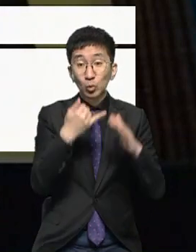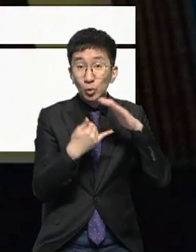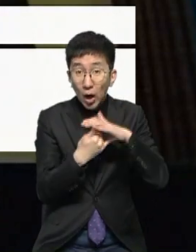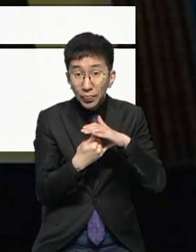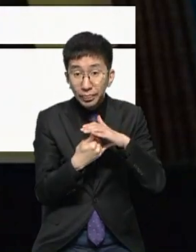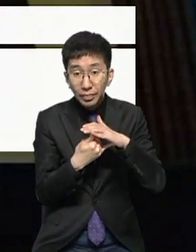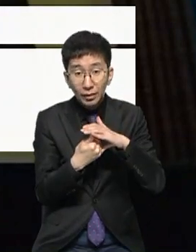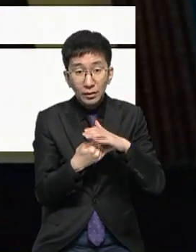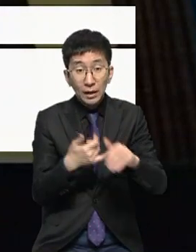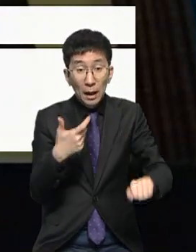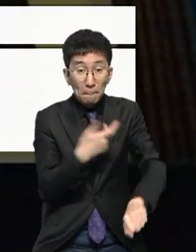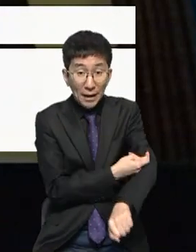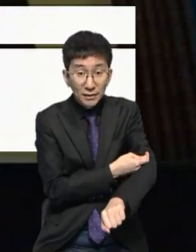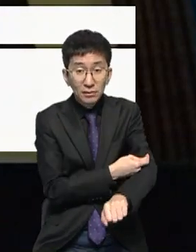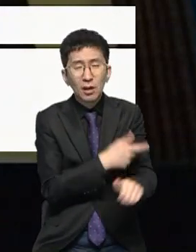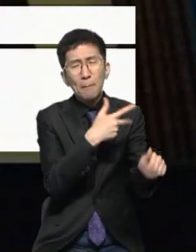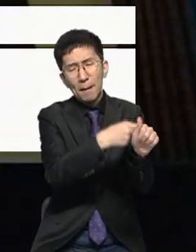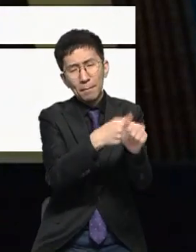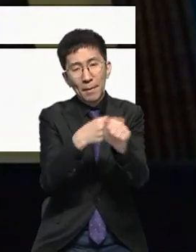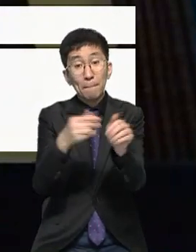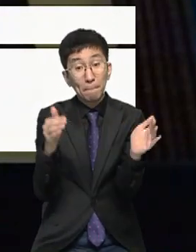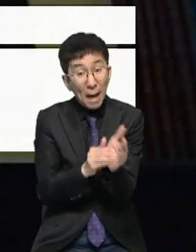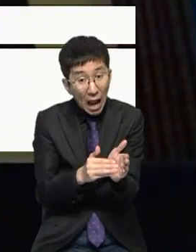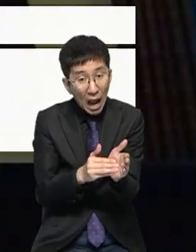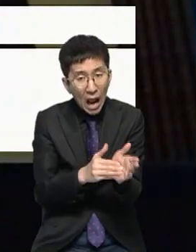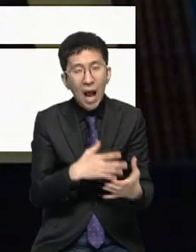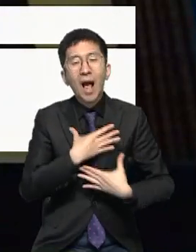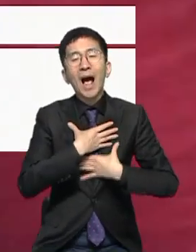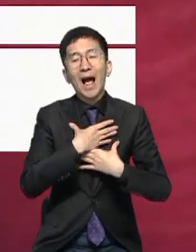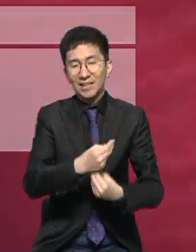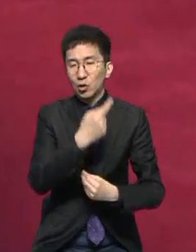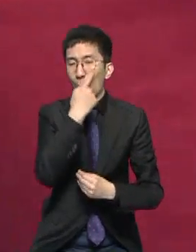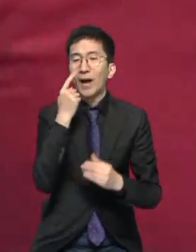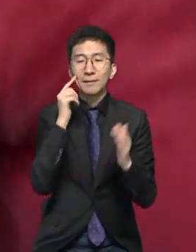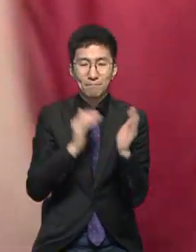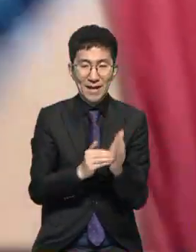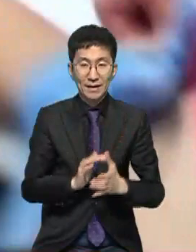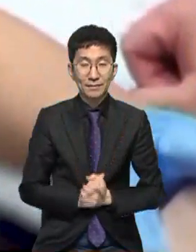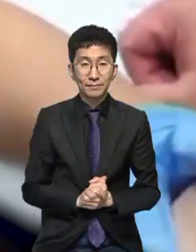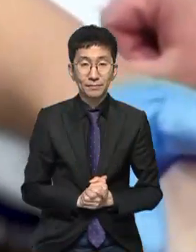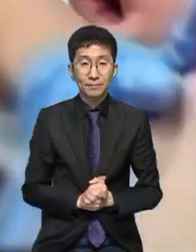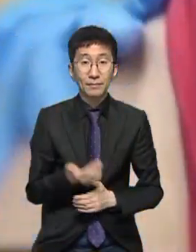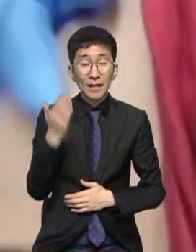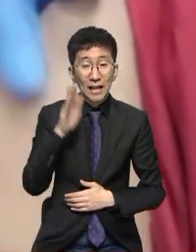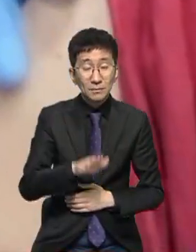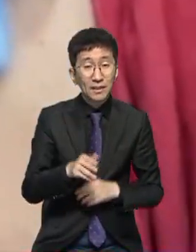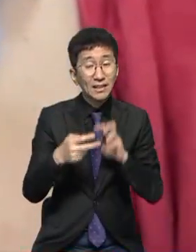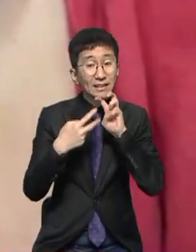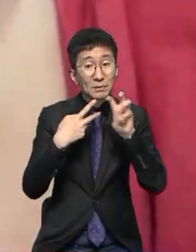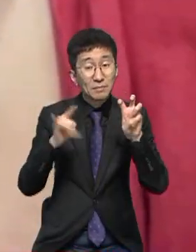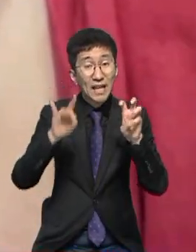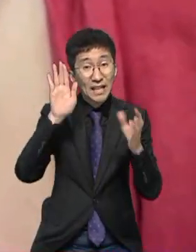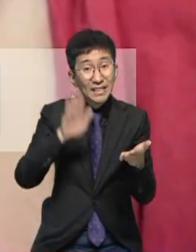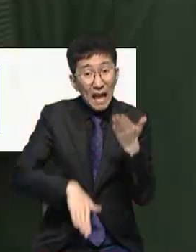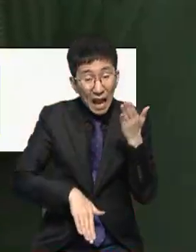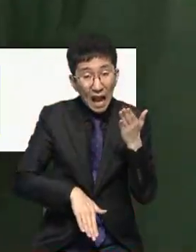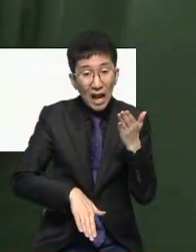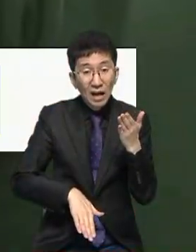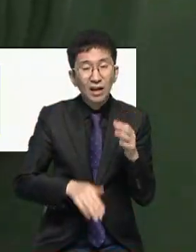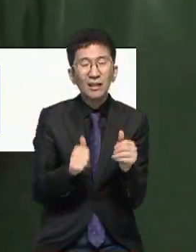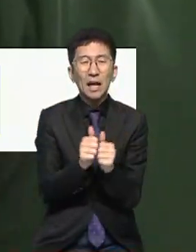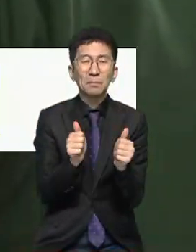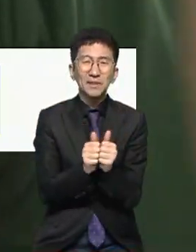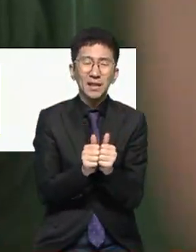enough adolescents now so that we know it is pretty safe. 하지만 주로 30대 이하 남성에게 매우